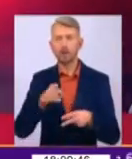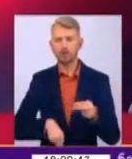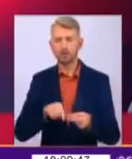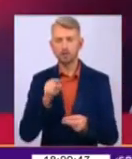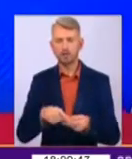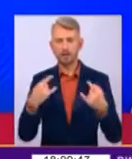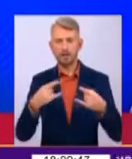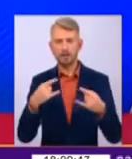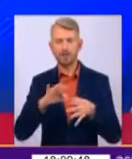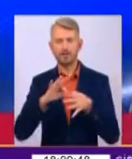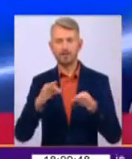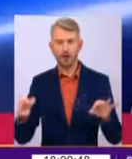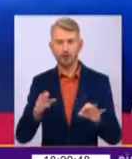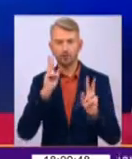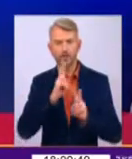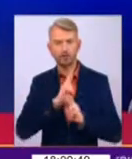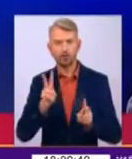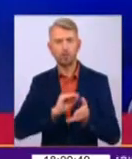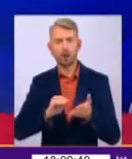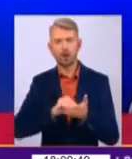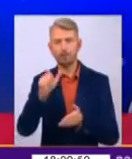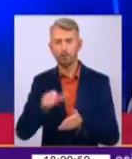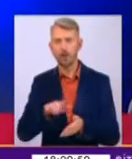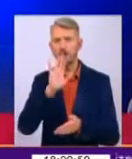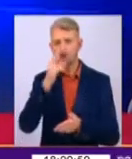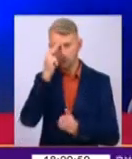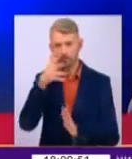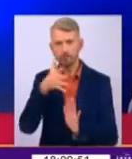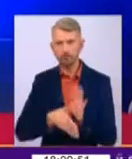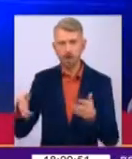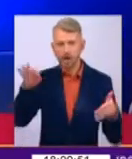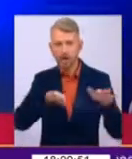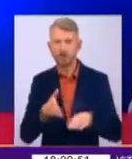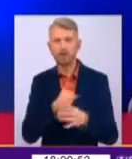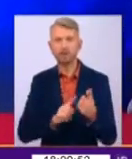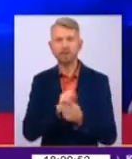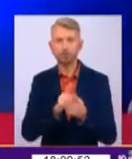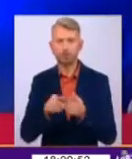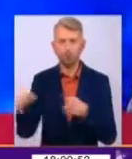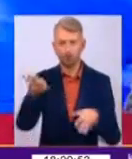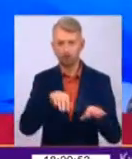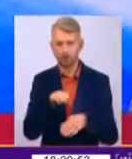цей ефір фразою невідомого автора. Поки ворог вивчає рельєфи, ми змінюємо ландшафти. До того